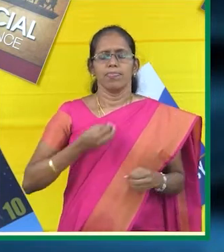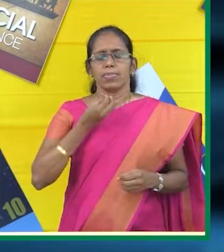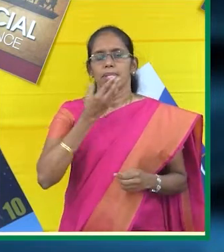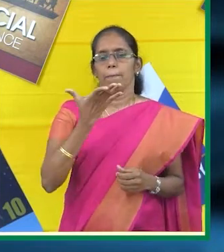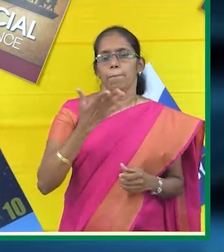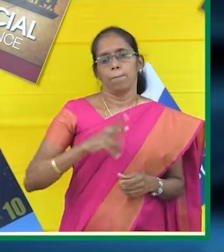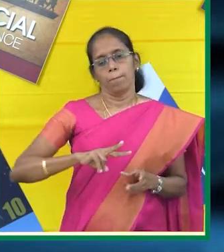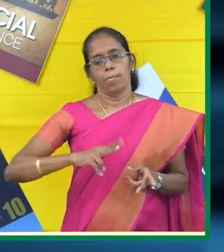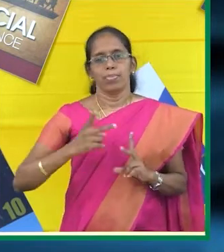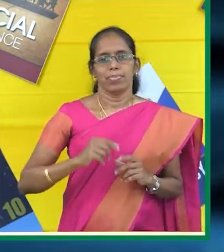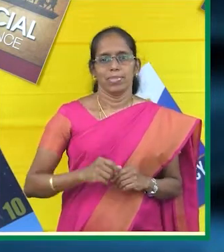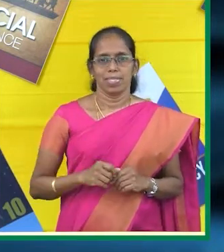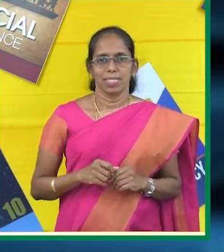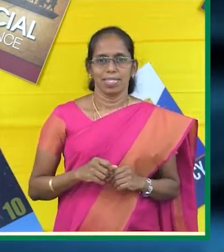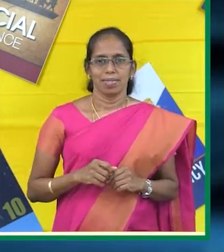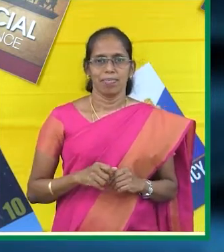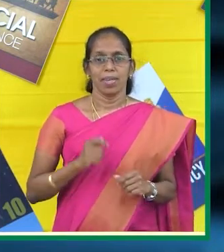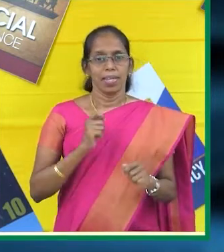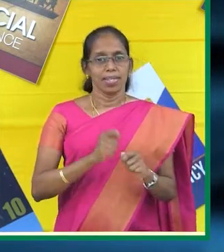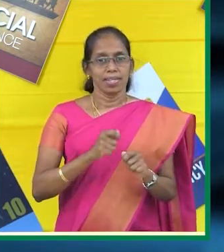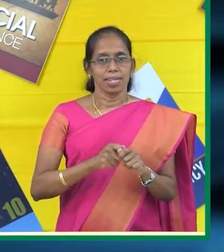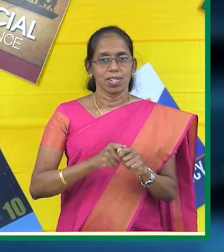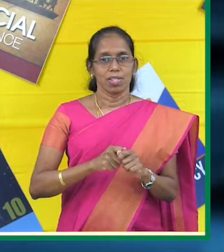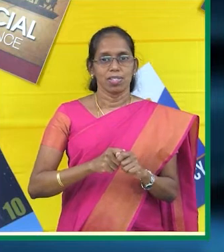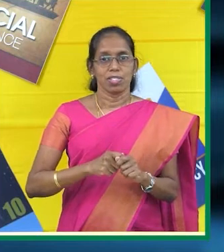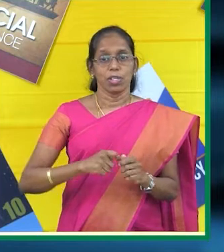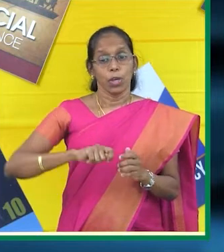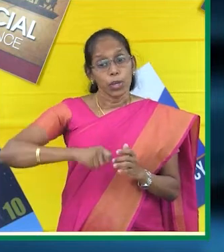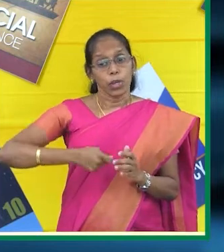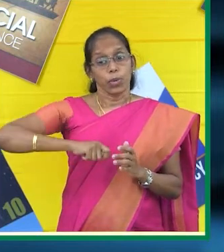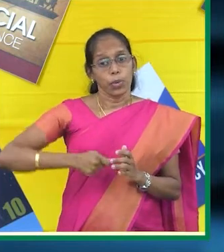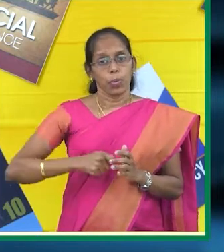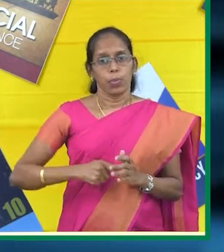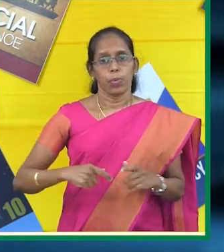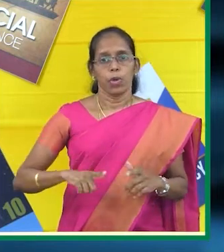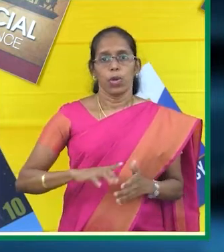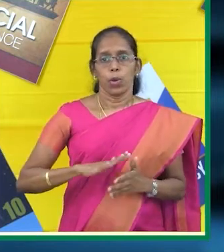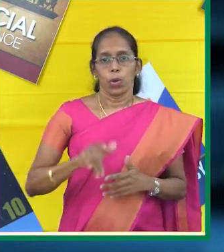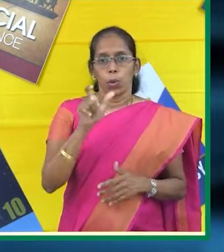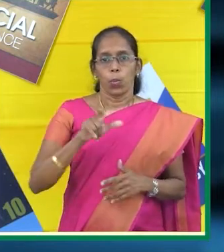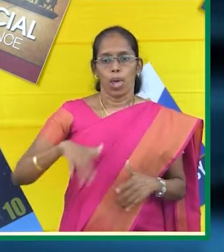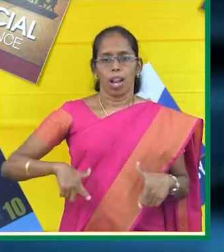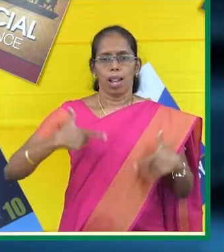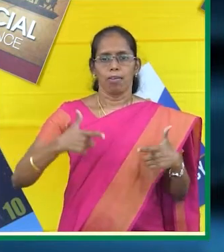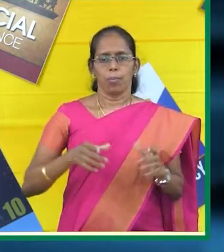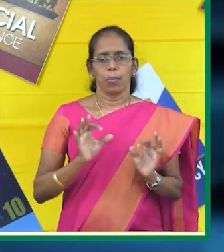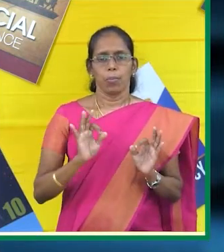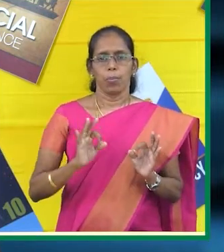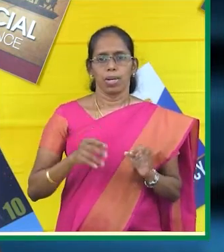மிக சௌகரியமாக மாற்றியிருக்கிறது. த டெக்னாலஜி ஹேஸ் எக்யூப்ட் ஹியூமன் லைஃப் டு பி இன் அ